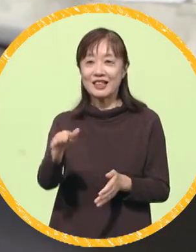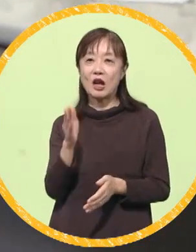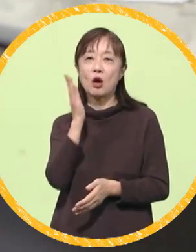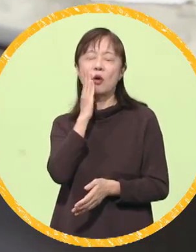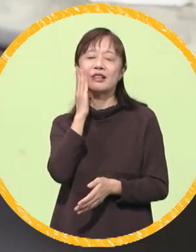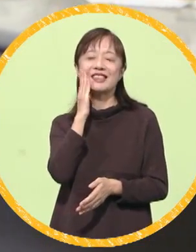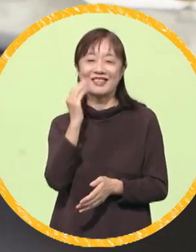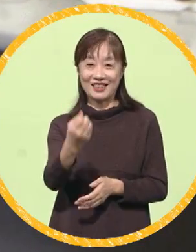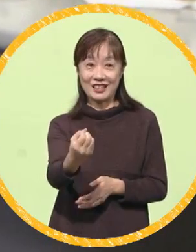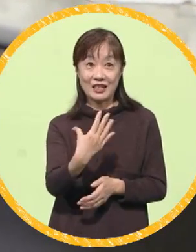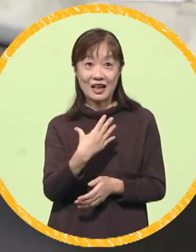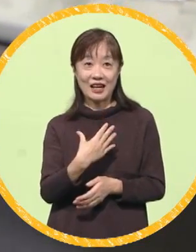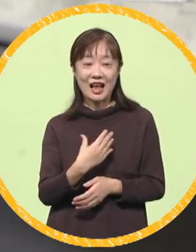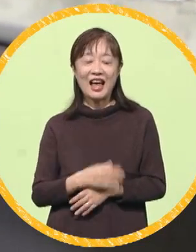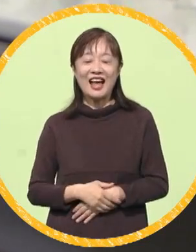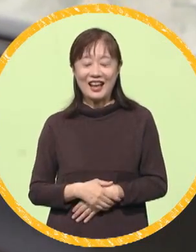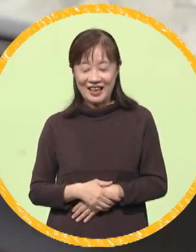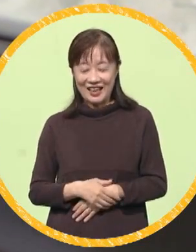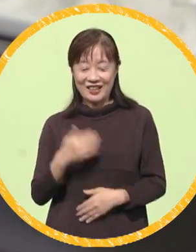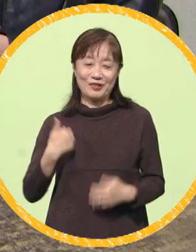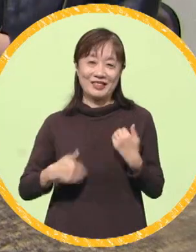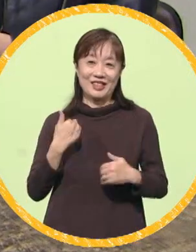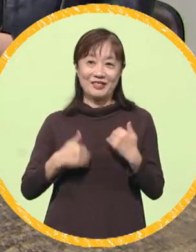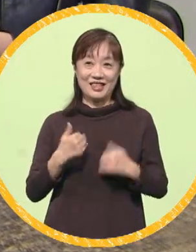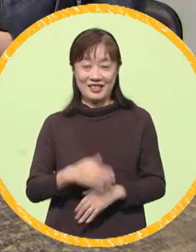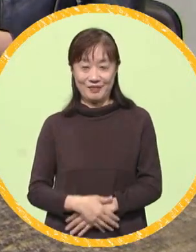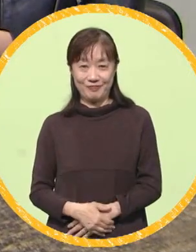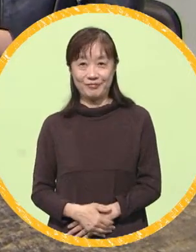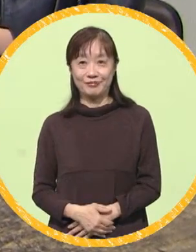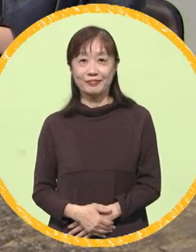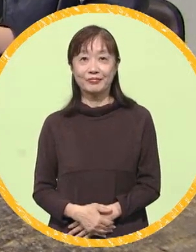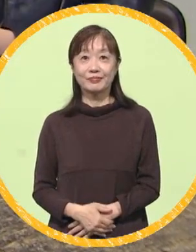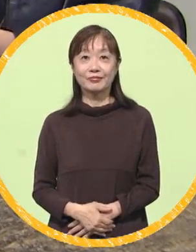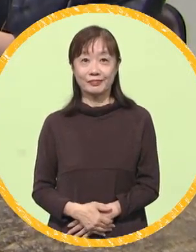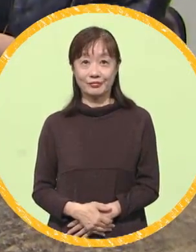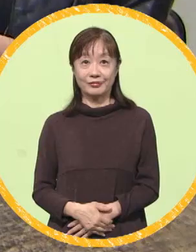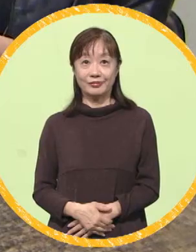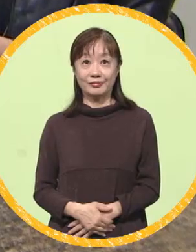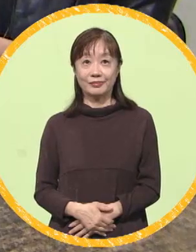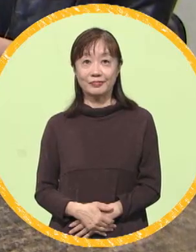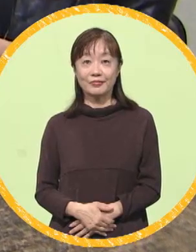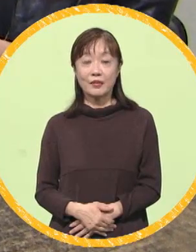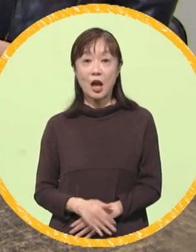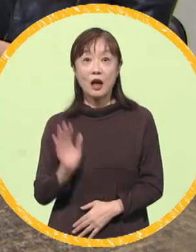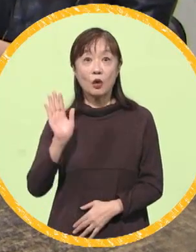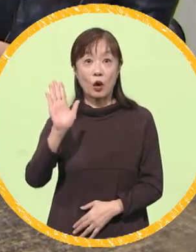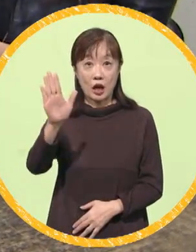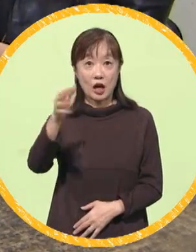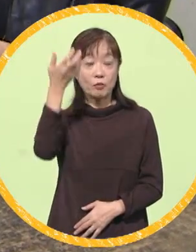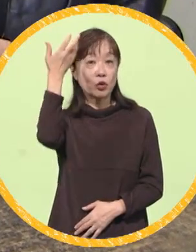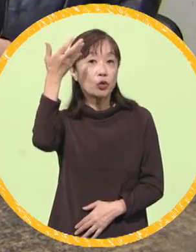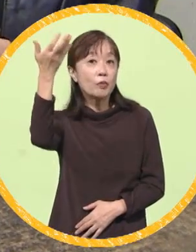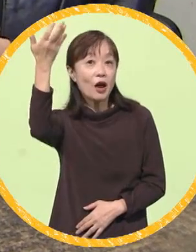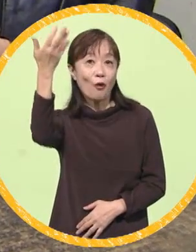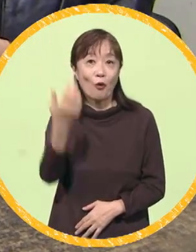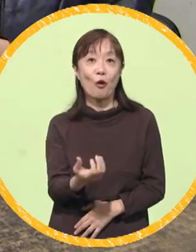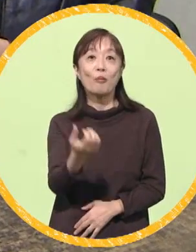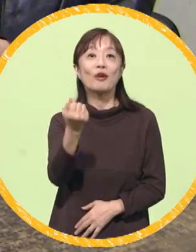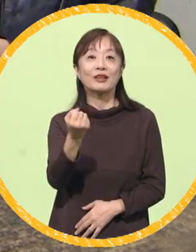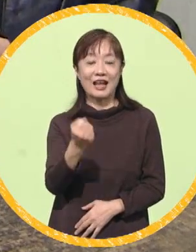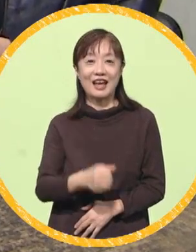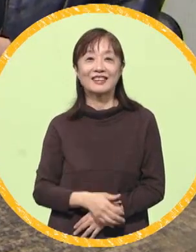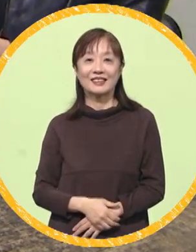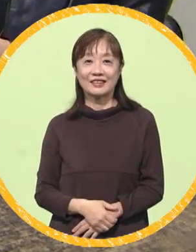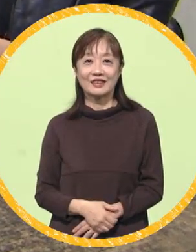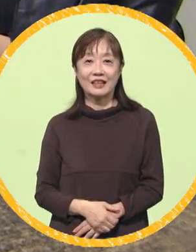もう嬉しいですね、やりがいですね。 ちょっとこれからも夢を追いかけつつ、皆さんに